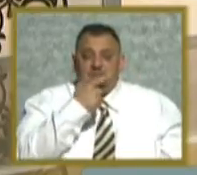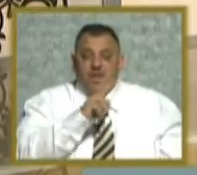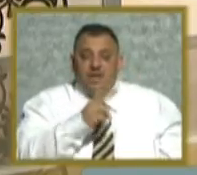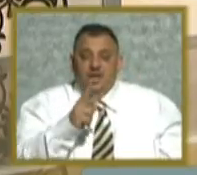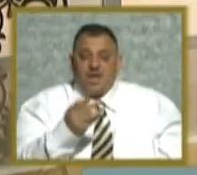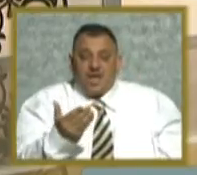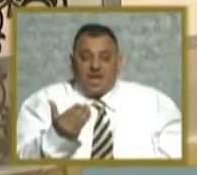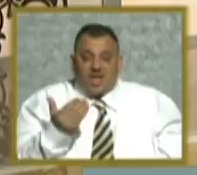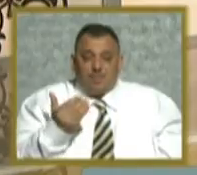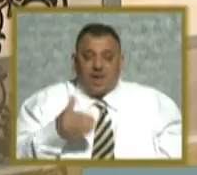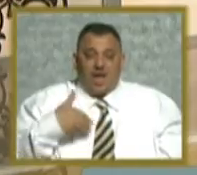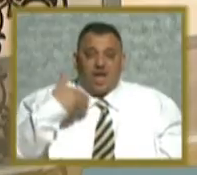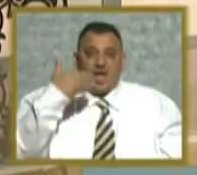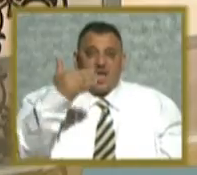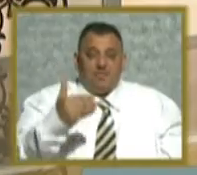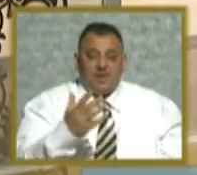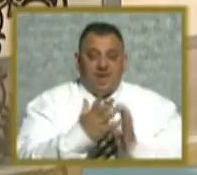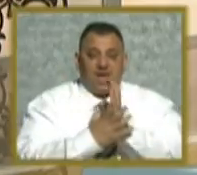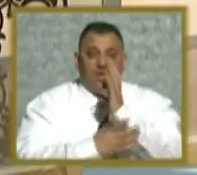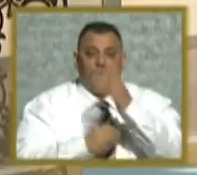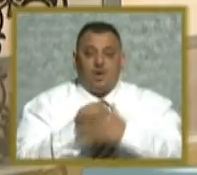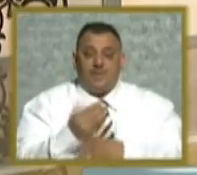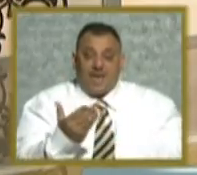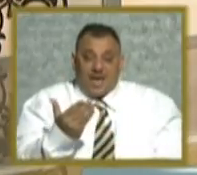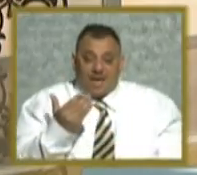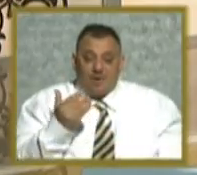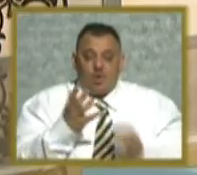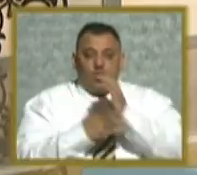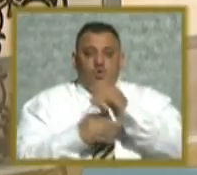قبل أو بعد أثناء الوضوء، يعني قبل الوضوء أحيانا